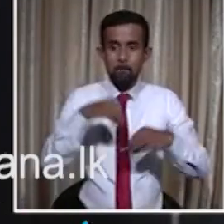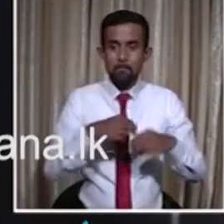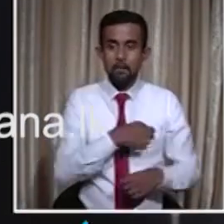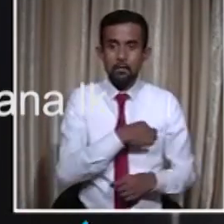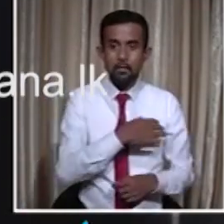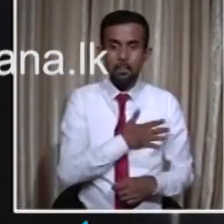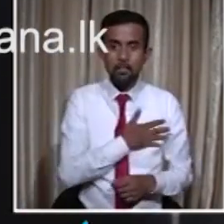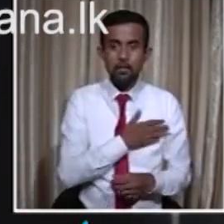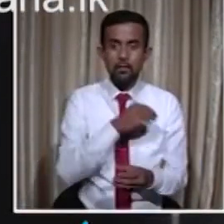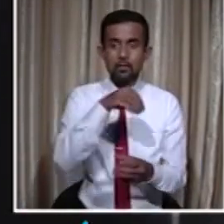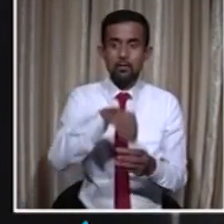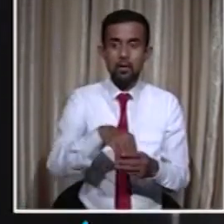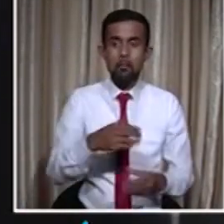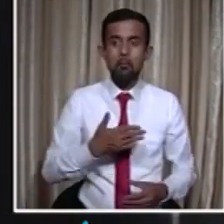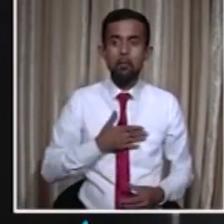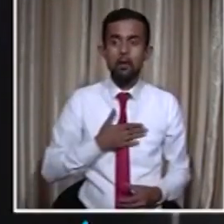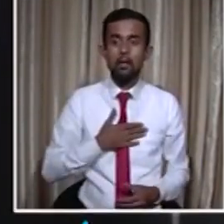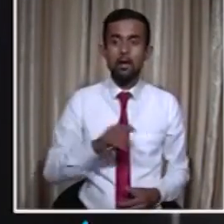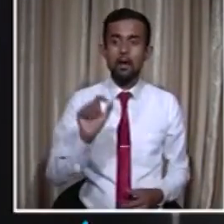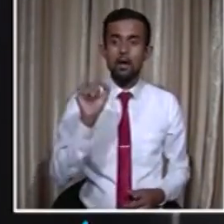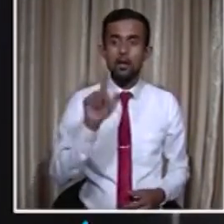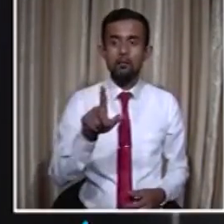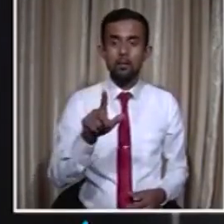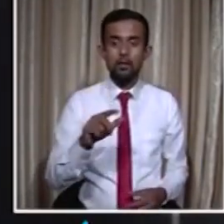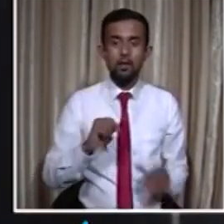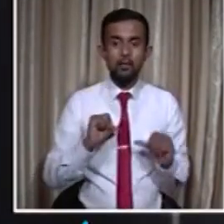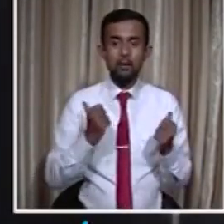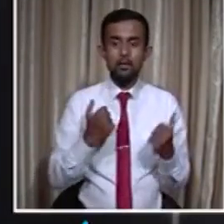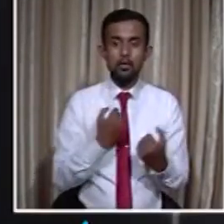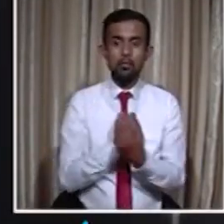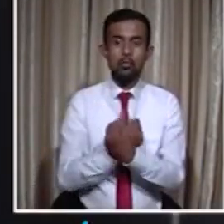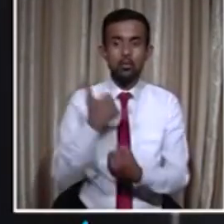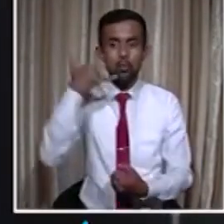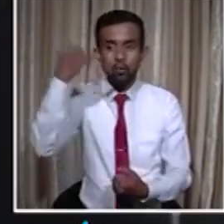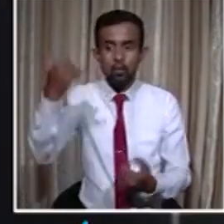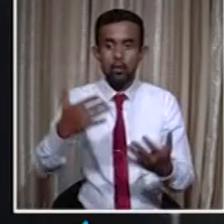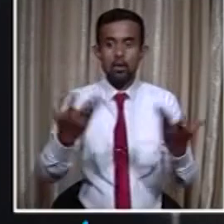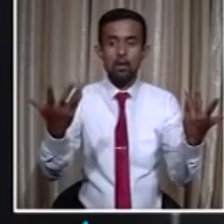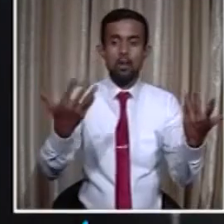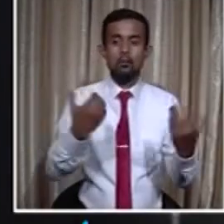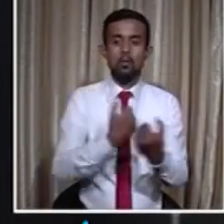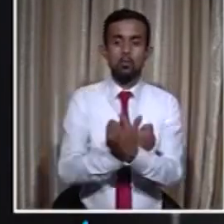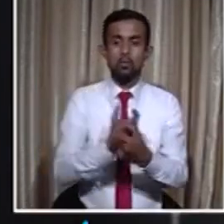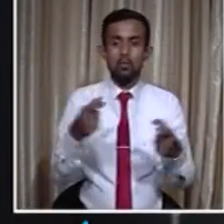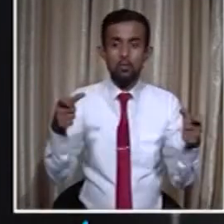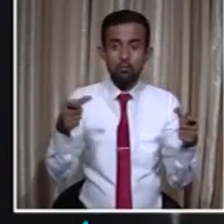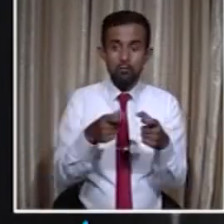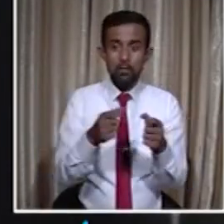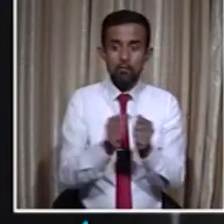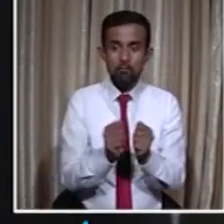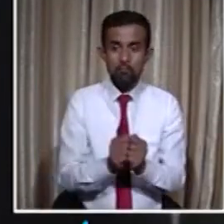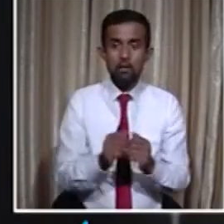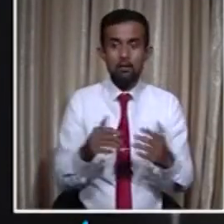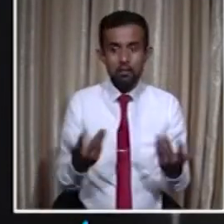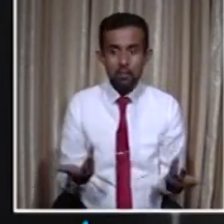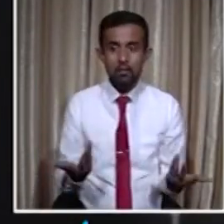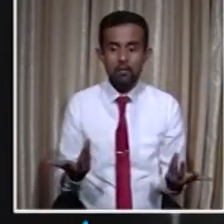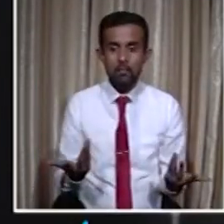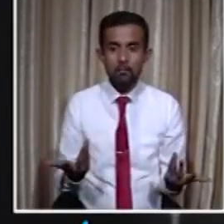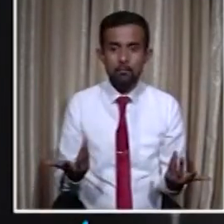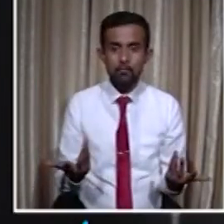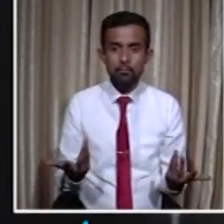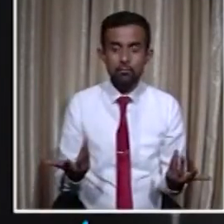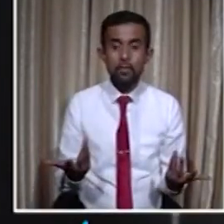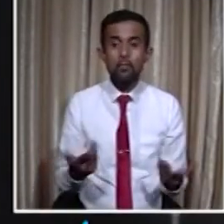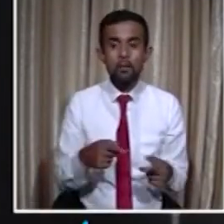වලට දාලා තියෙන්නේ මගේ නම අපි ජීවිතයකට පොලිසියකට කතා කරලත් නැහැ අපිට පොලිසියක් එක්ක වැඩ කටයුත්තක් ඇත්තෙත් නැහැ මෙන්න